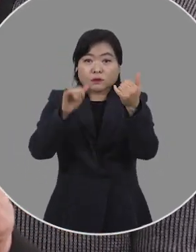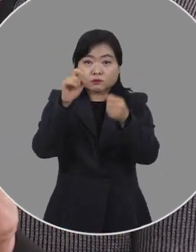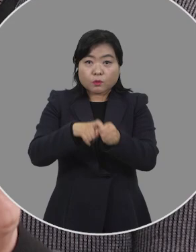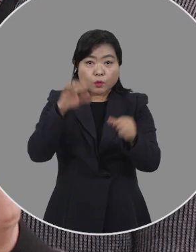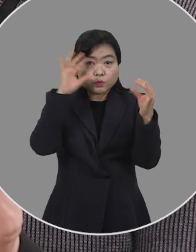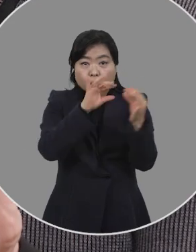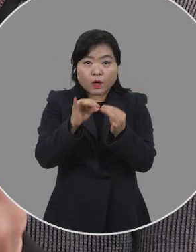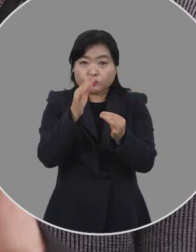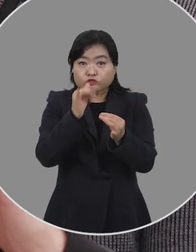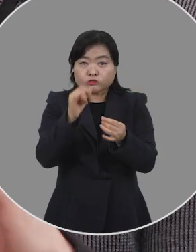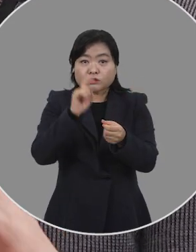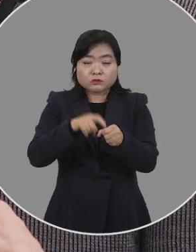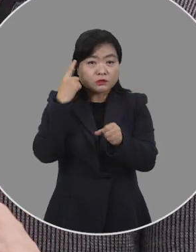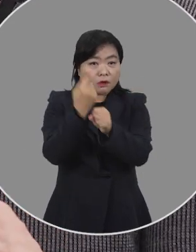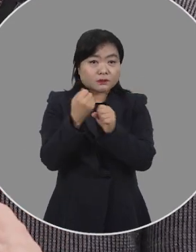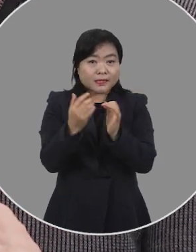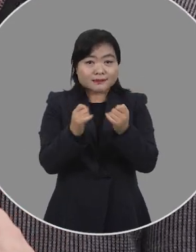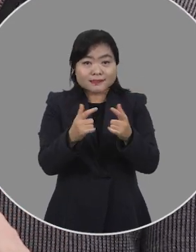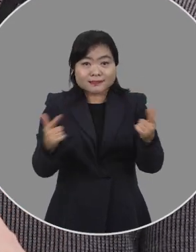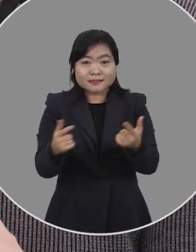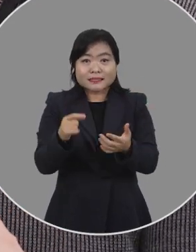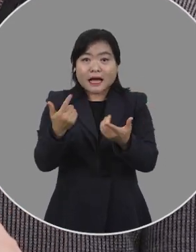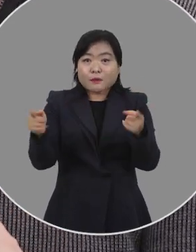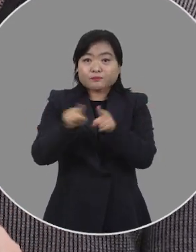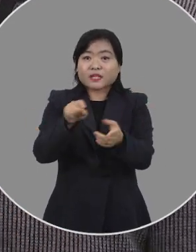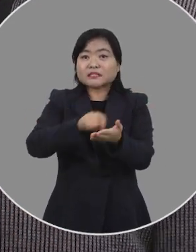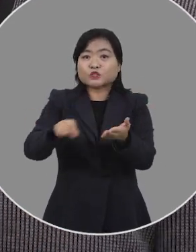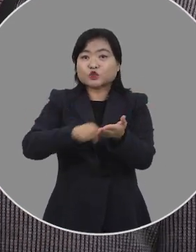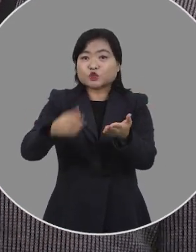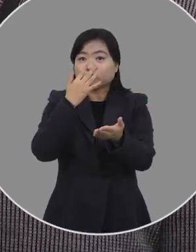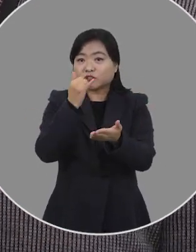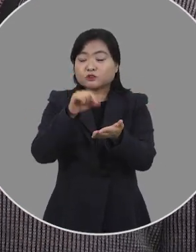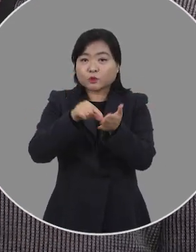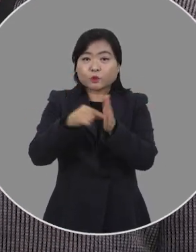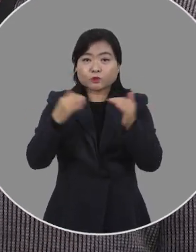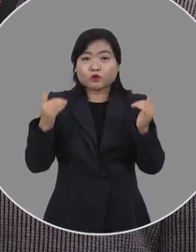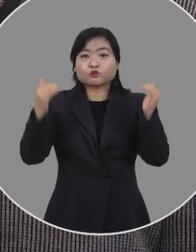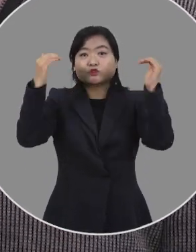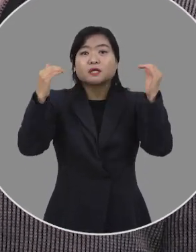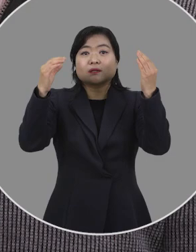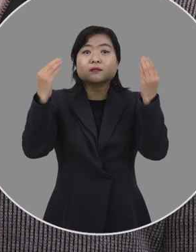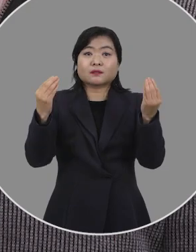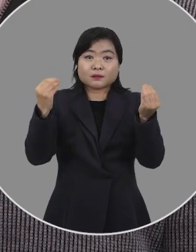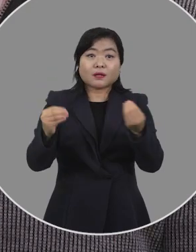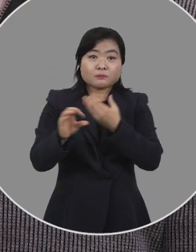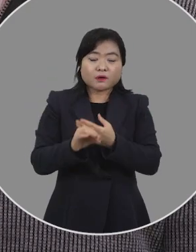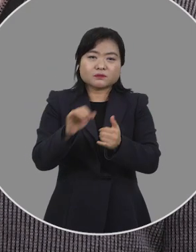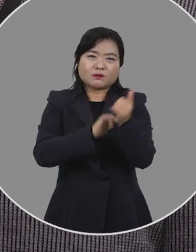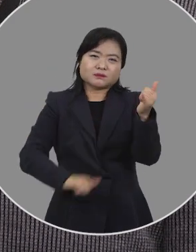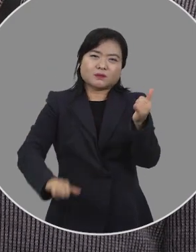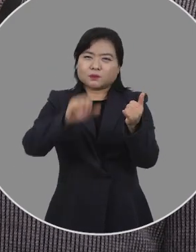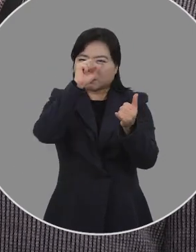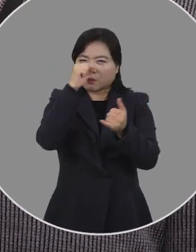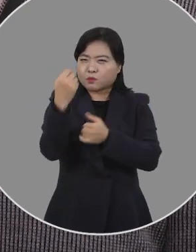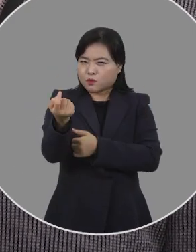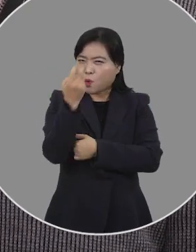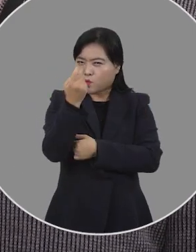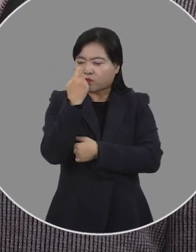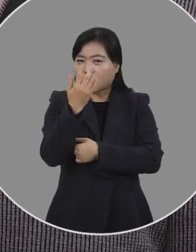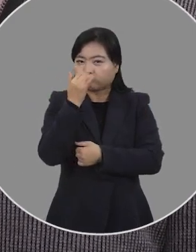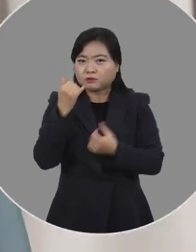수 있는 것을 역사학자들이 쓸 수 있을 정도로 성숙해진다면 역사로부터 진정한 교훈이 얻을 수 있을 것 같고요. 제가